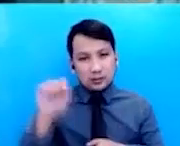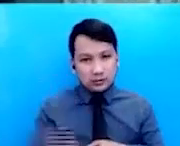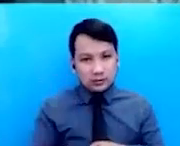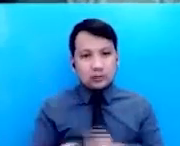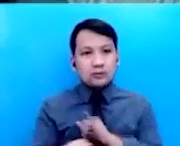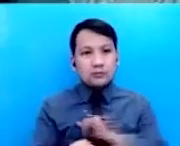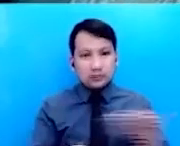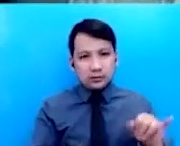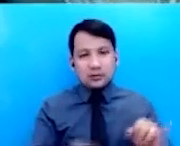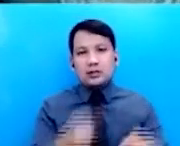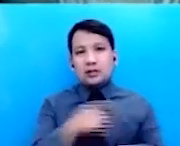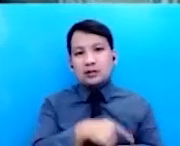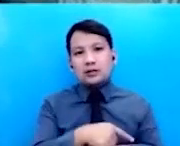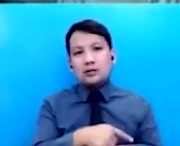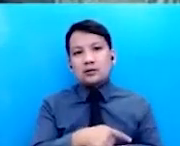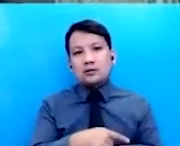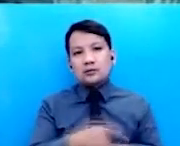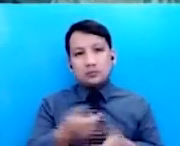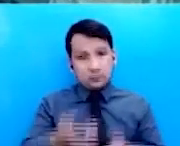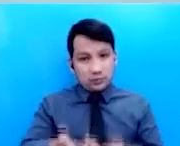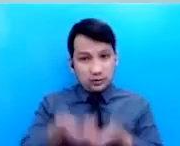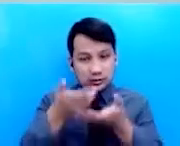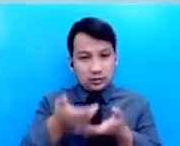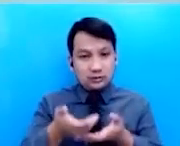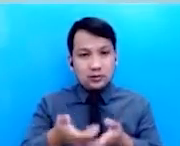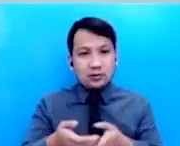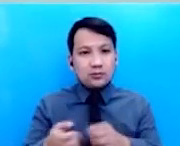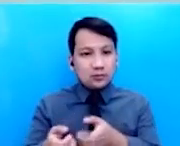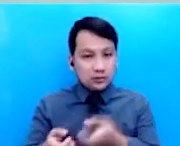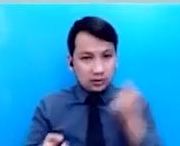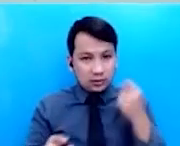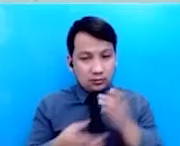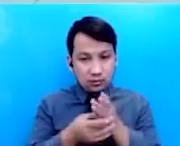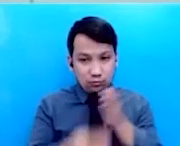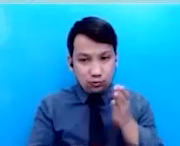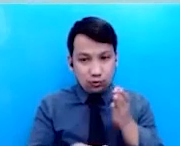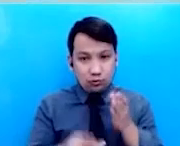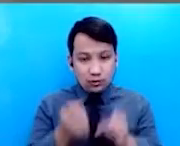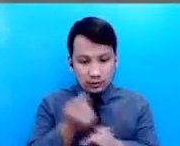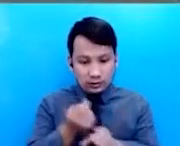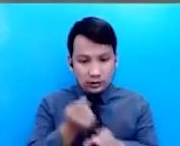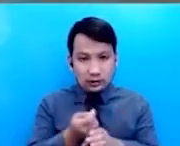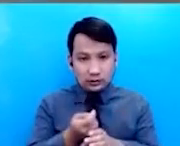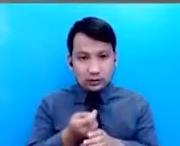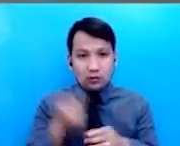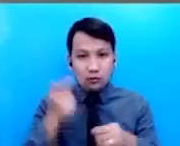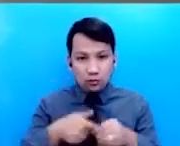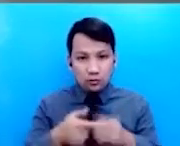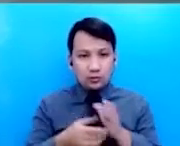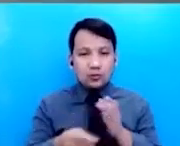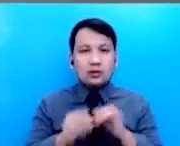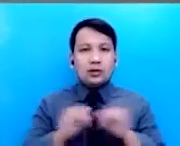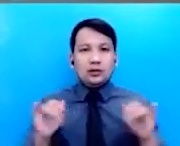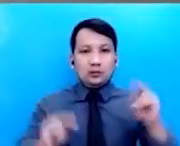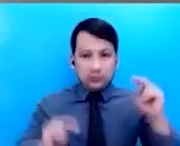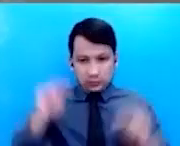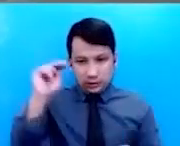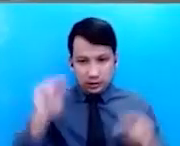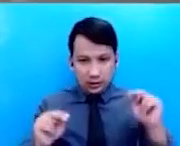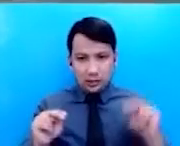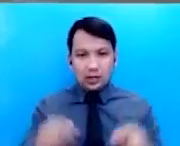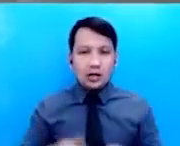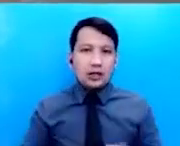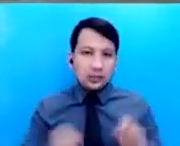same forklift na gagamitin namin magtanggal ng fuel tanker dun sa northbound. So basically, nagantayan, hindi simultaneous